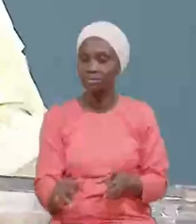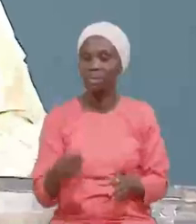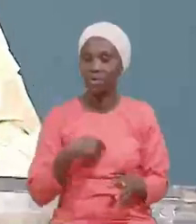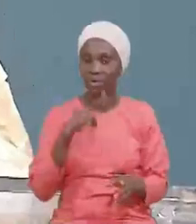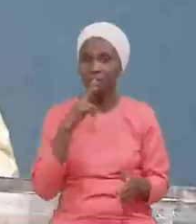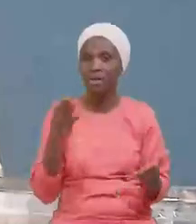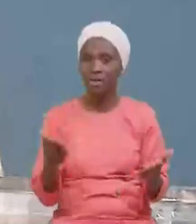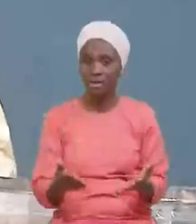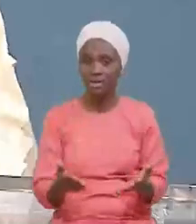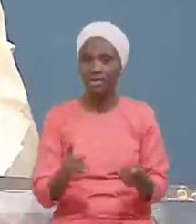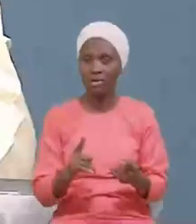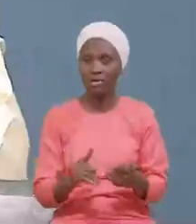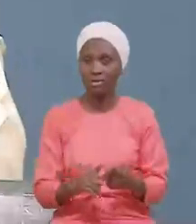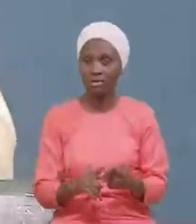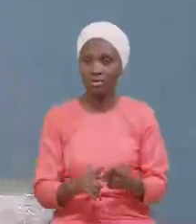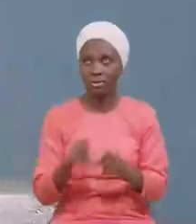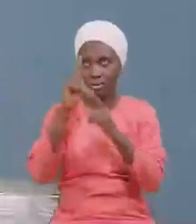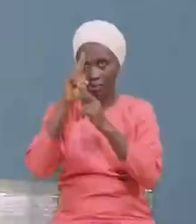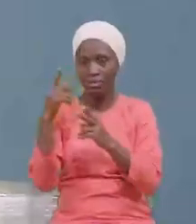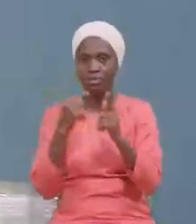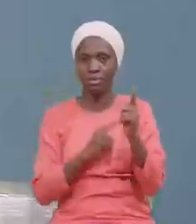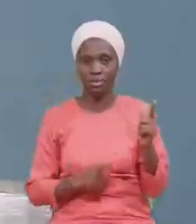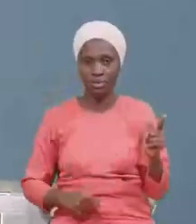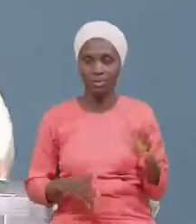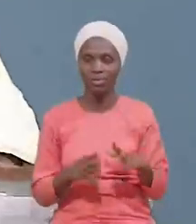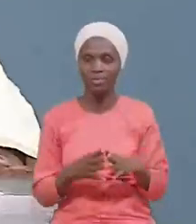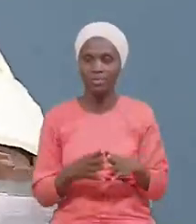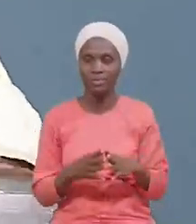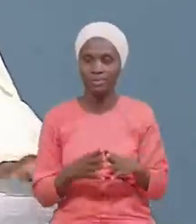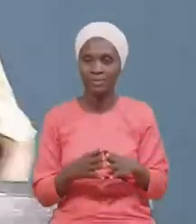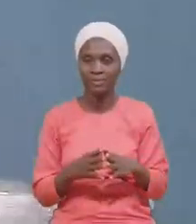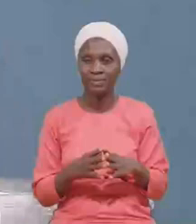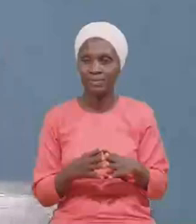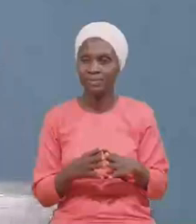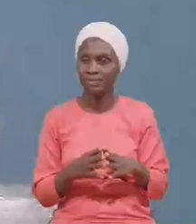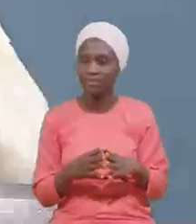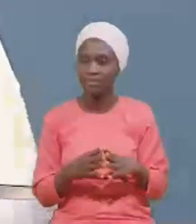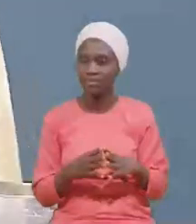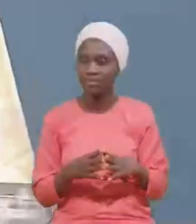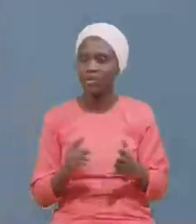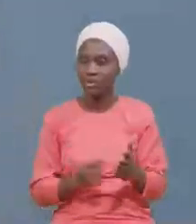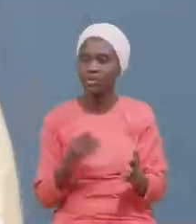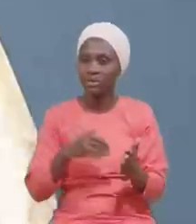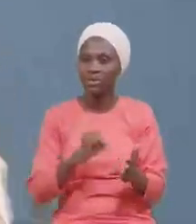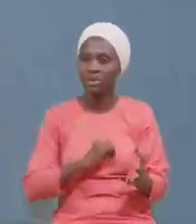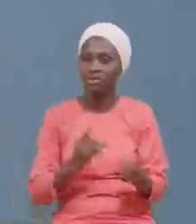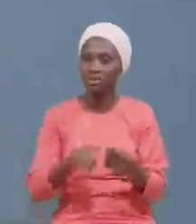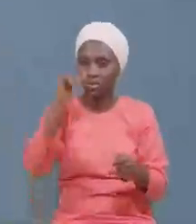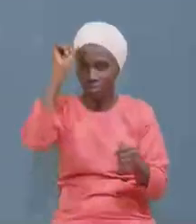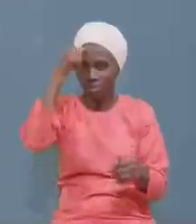nous sommes ici pour honorer le Seigneur. Une fois encore, je vais vous